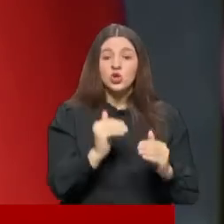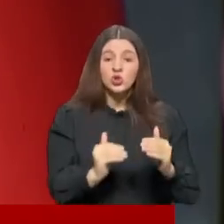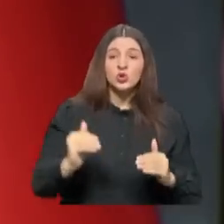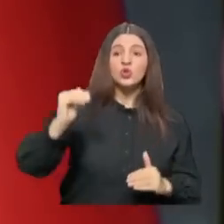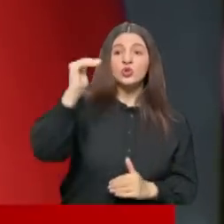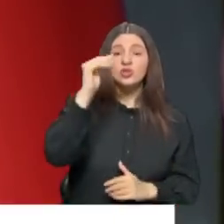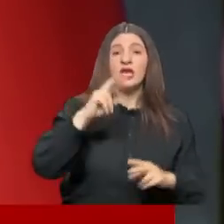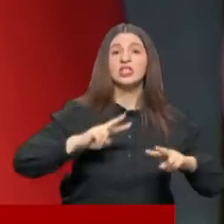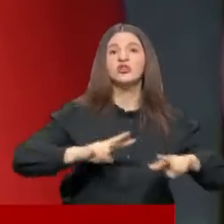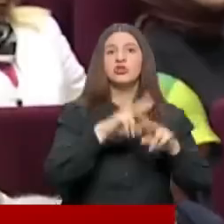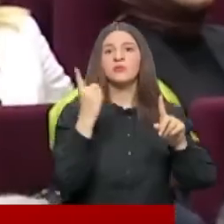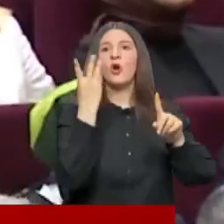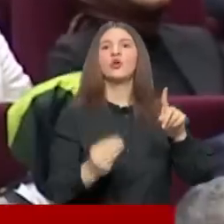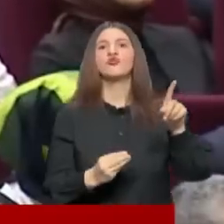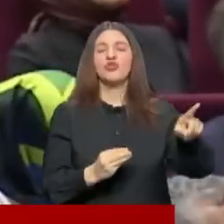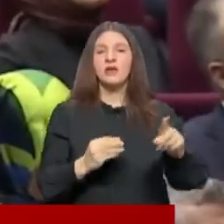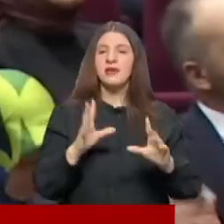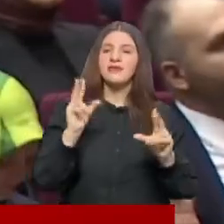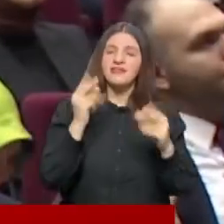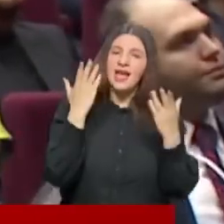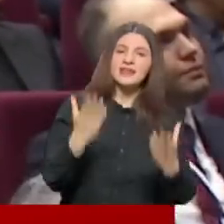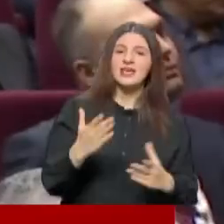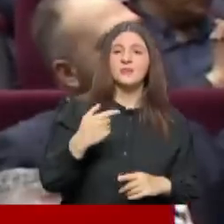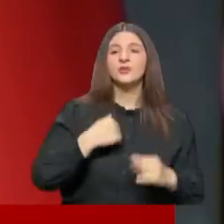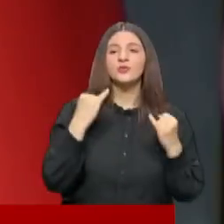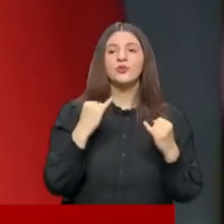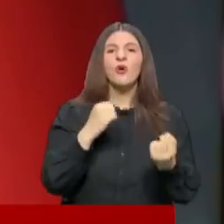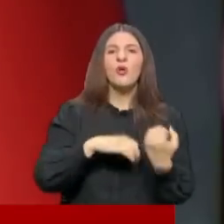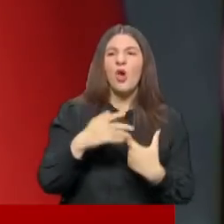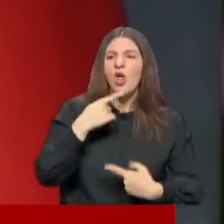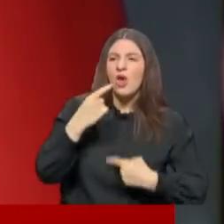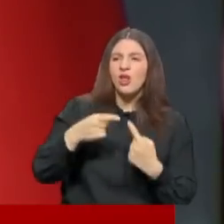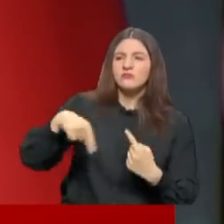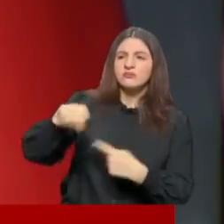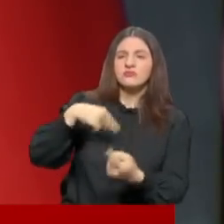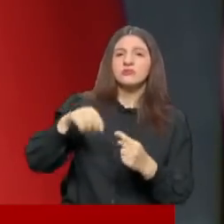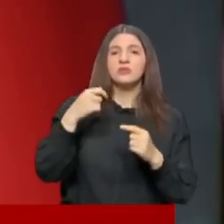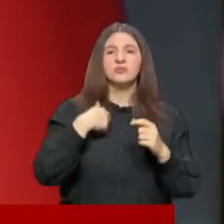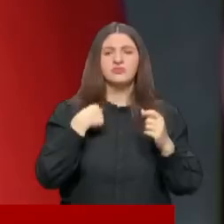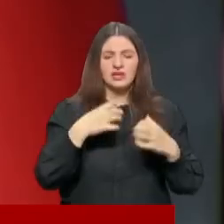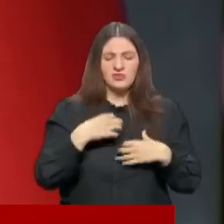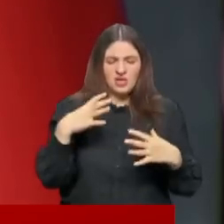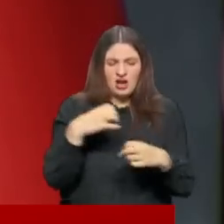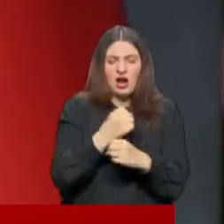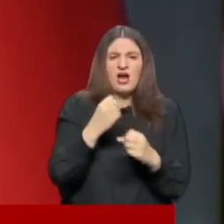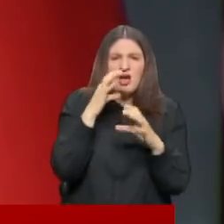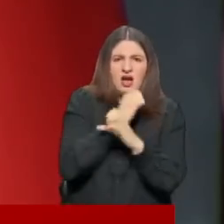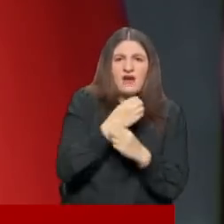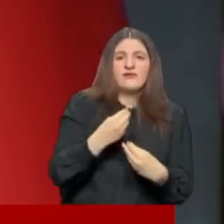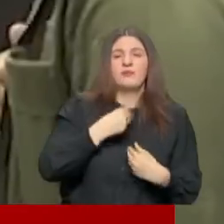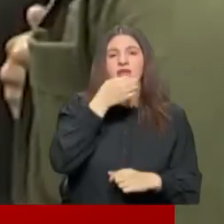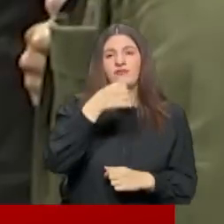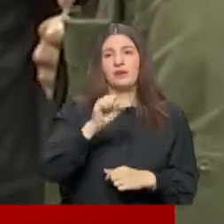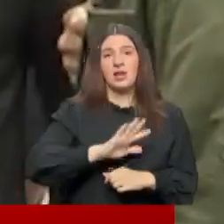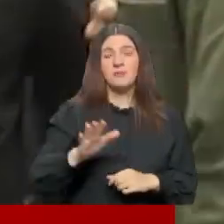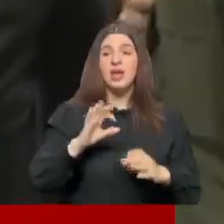yükselen yıldızlarından biri olacaktır. Yeter ki biz felaket tellallarının ufkumuzu karartmasına izin